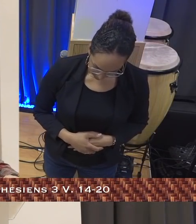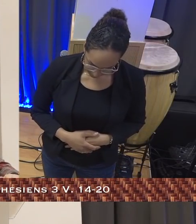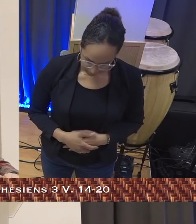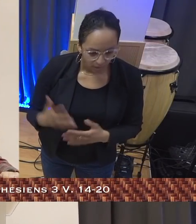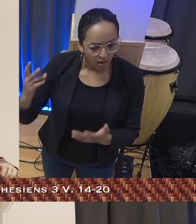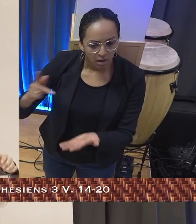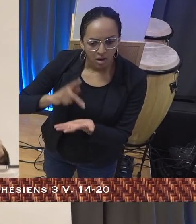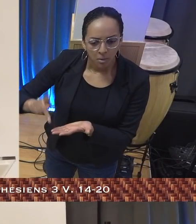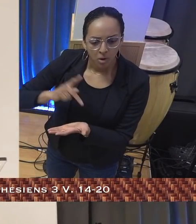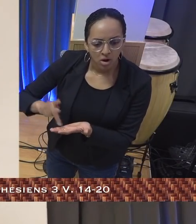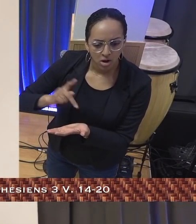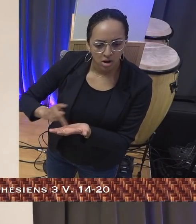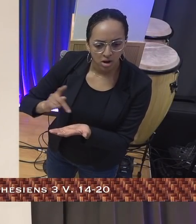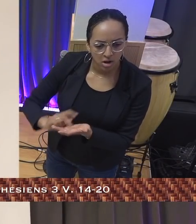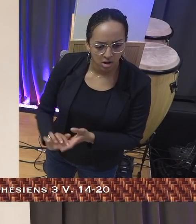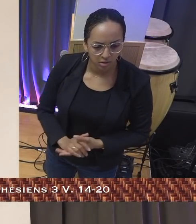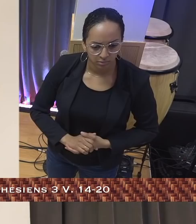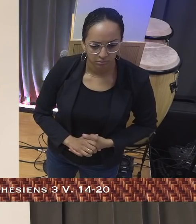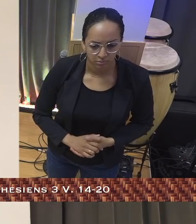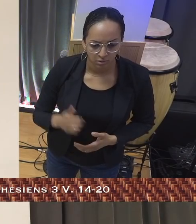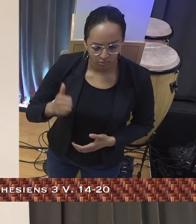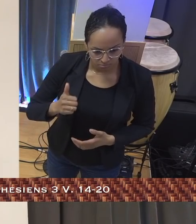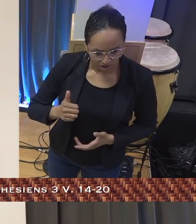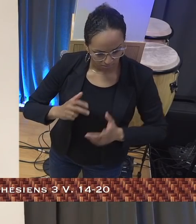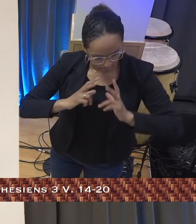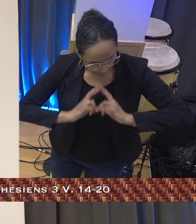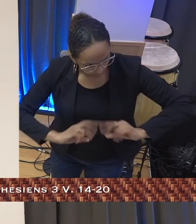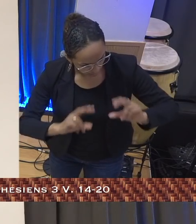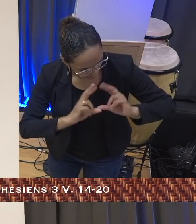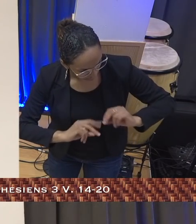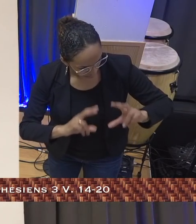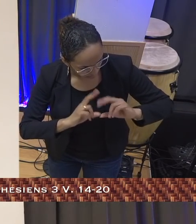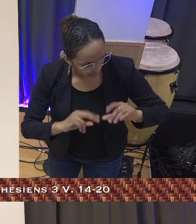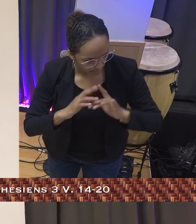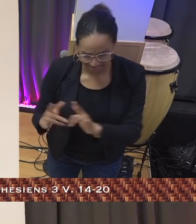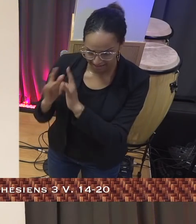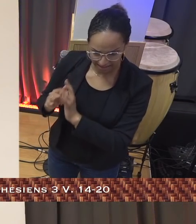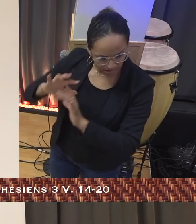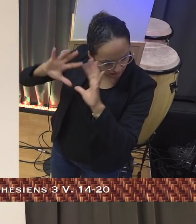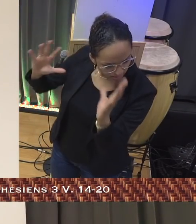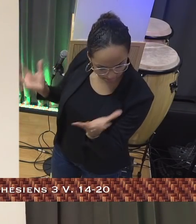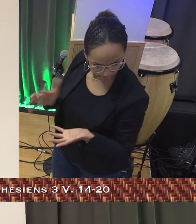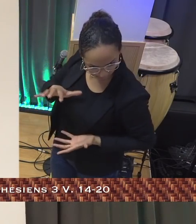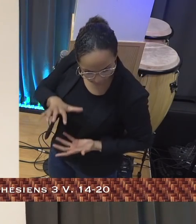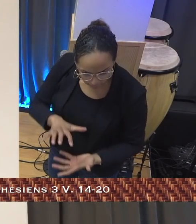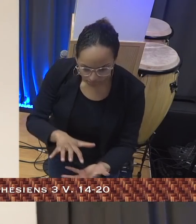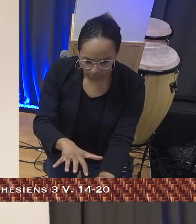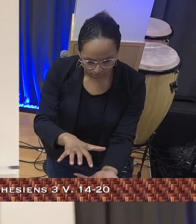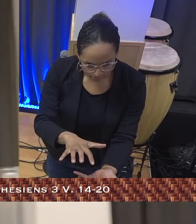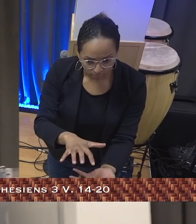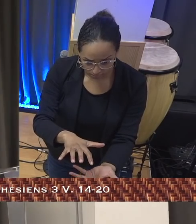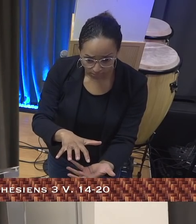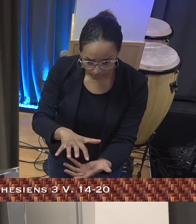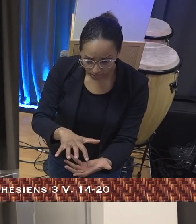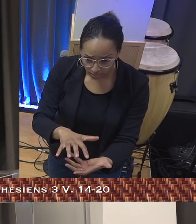l'apôtre Paul, après avoir fait part de sa révélation, de la révélation qu'il a reçue du mystère de l'Église, de ce mandat qui lui a